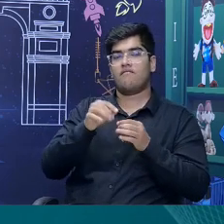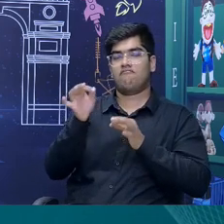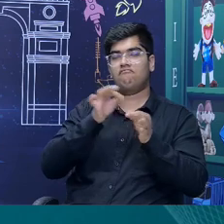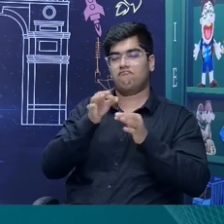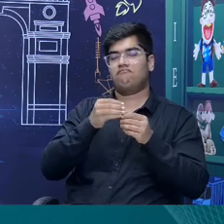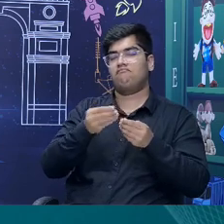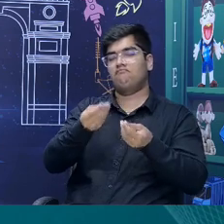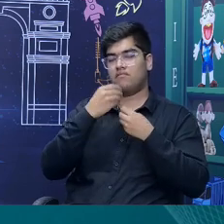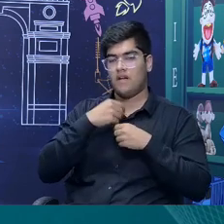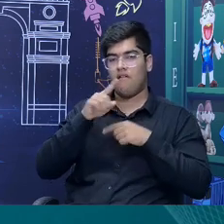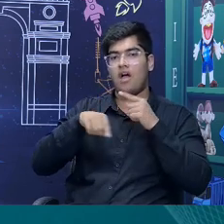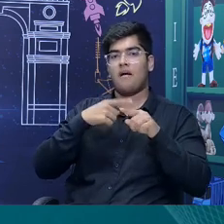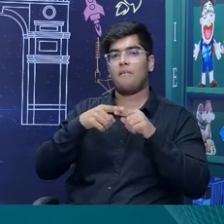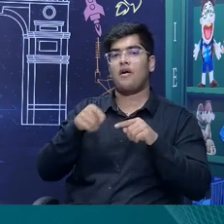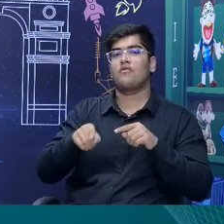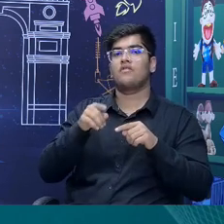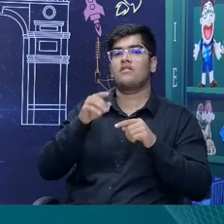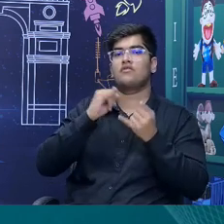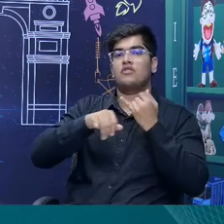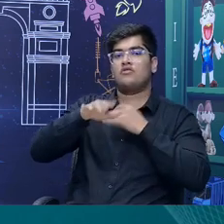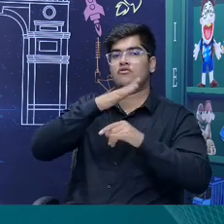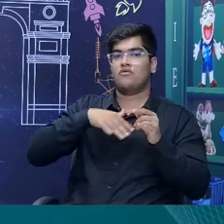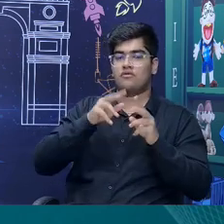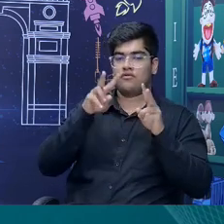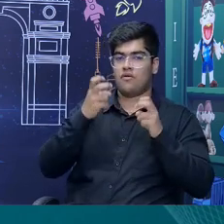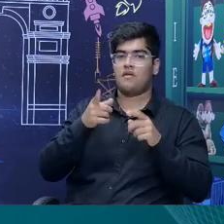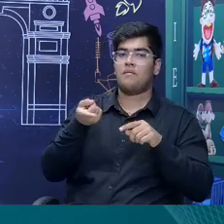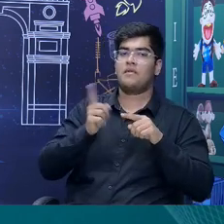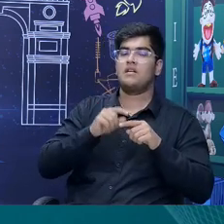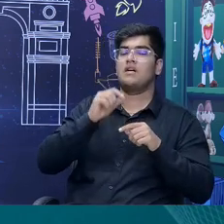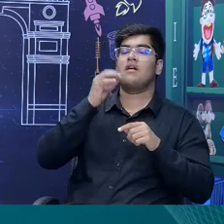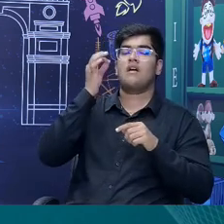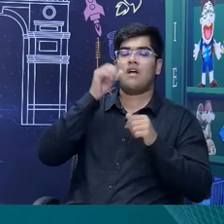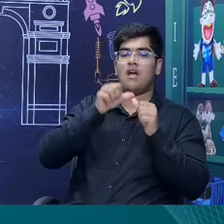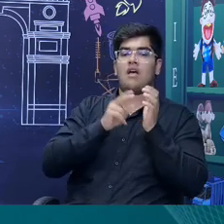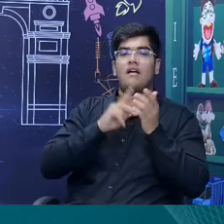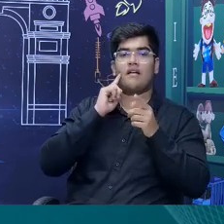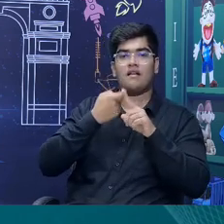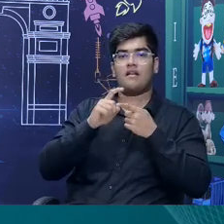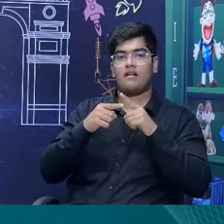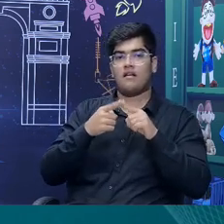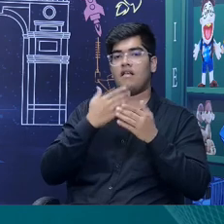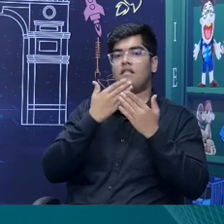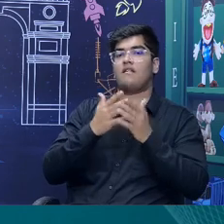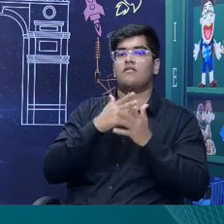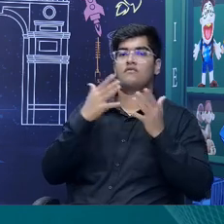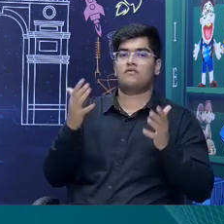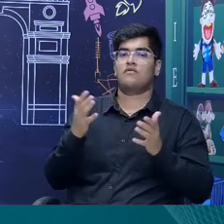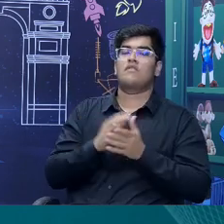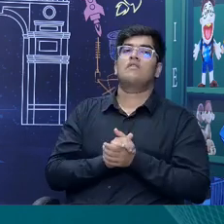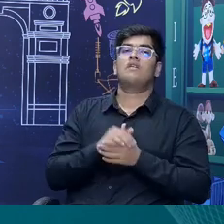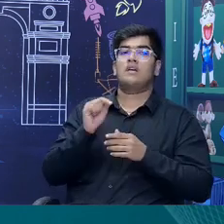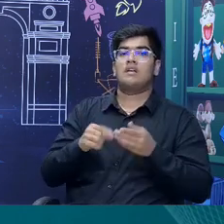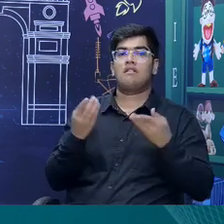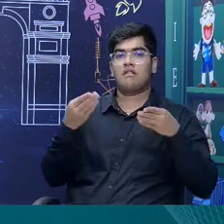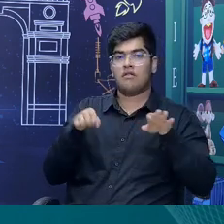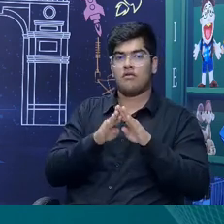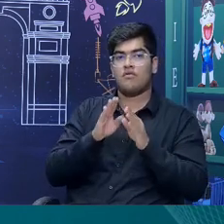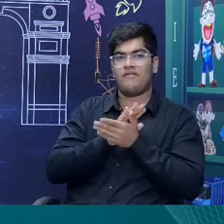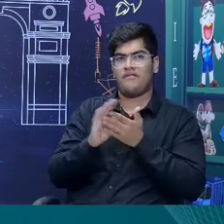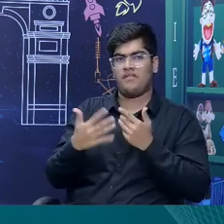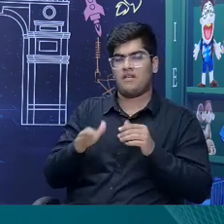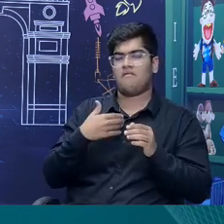बताया डेमोग्राफिक्स स्ट्रक्चर के बड़े में साथ ही अनिकेत हम आपको भी बहुत-बहुत धन्यवाद करते हैं और इससे पहले की मैं आपसे रैली इजाजत एक बहुत जरूरी